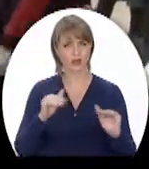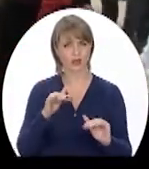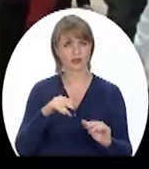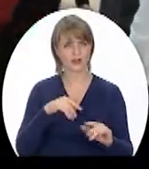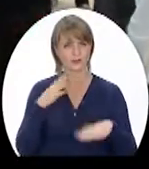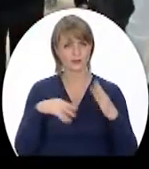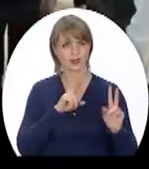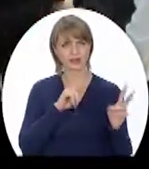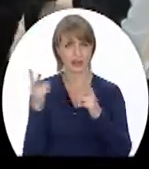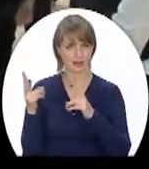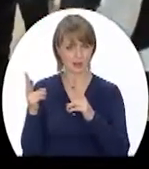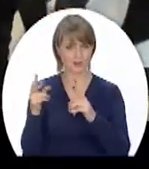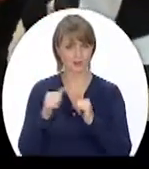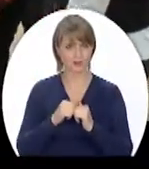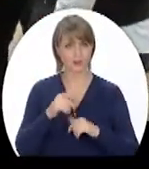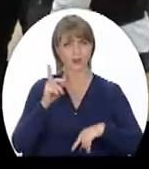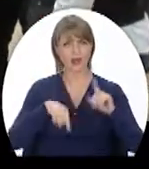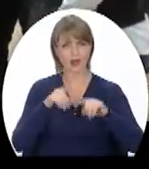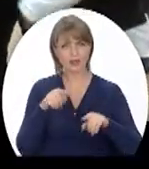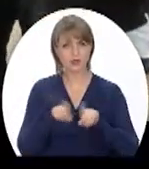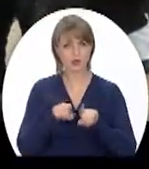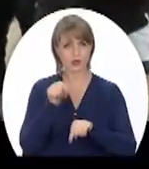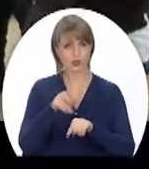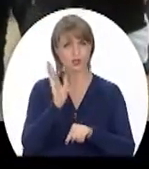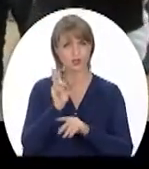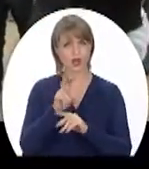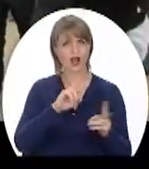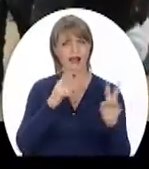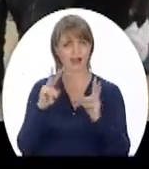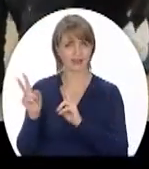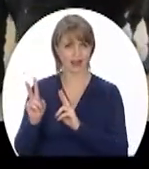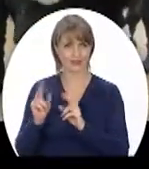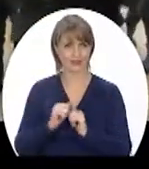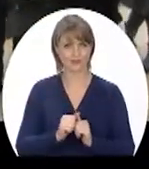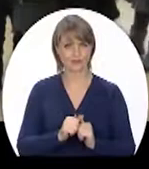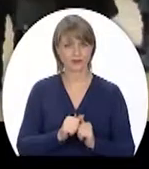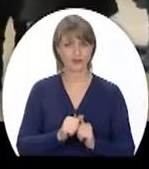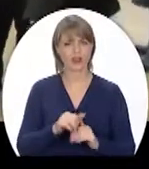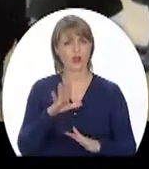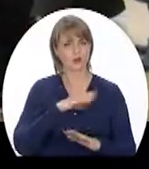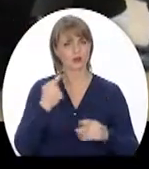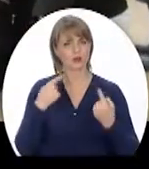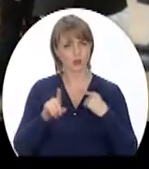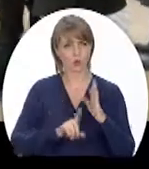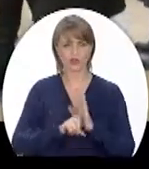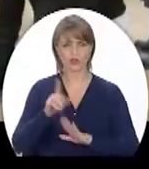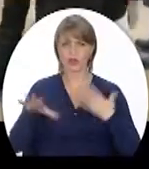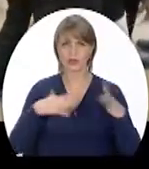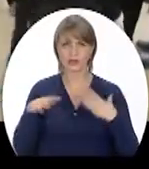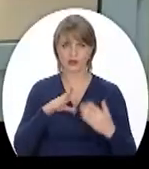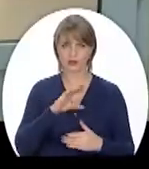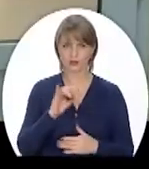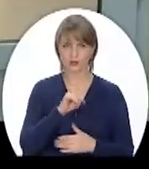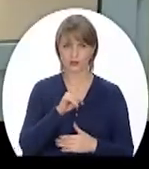танцем, хореографией. Родители тоже здесь будут заниматься хореографией. Хотя было и по-другому. Сначала репетировали в